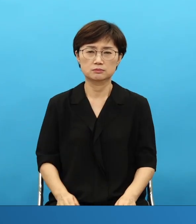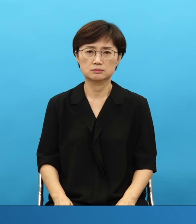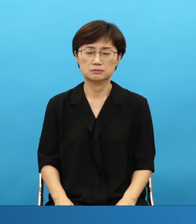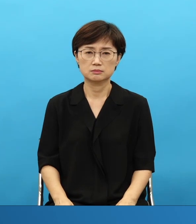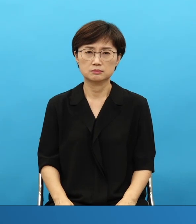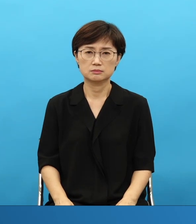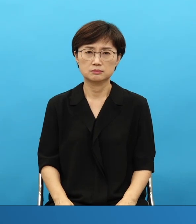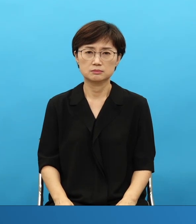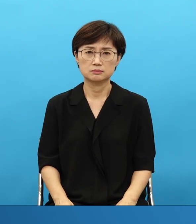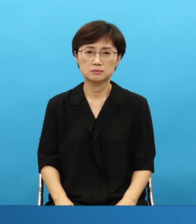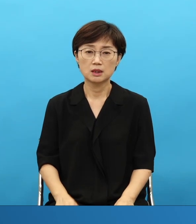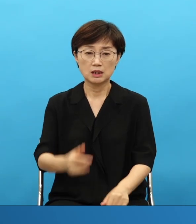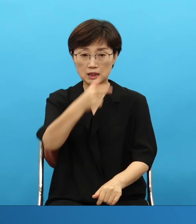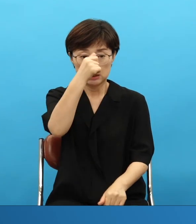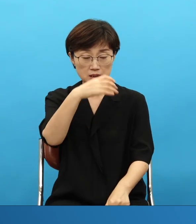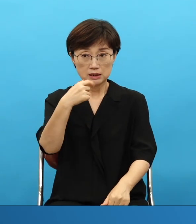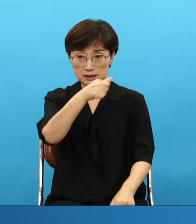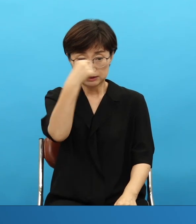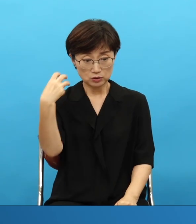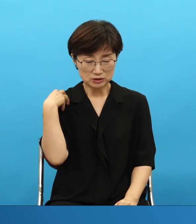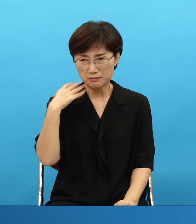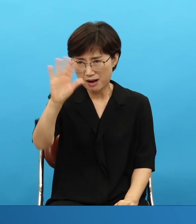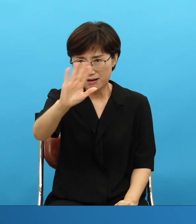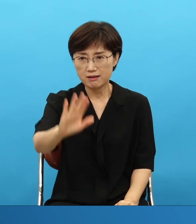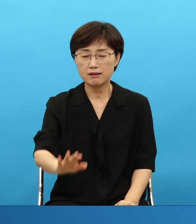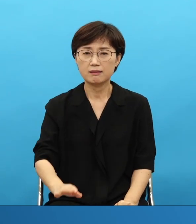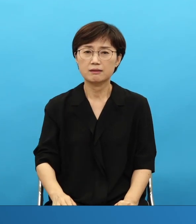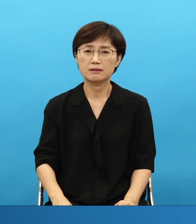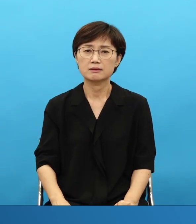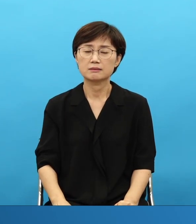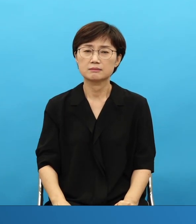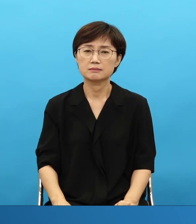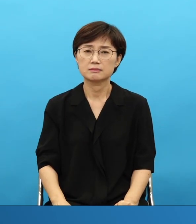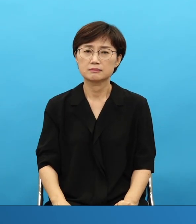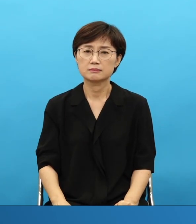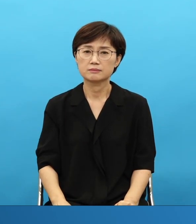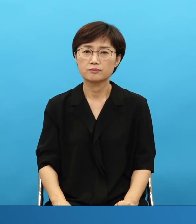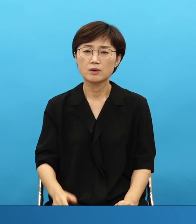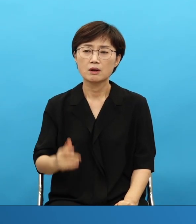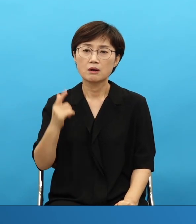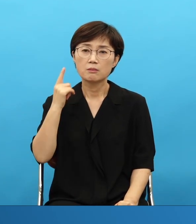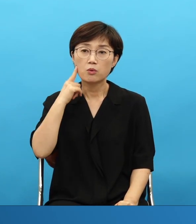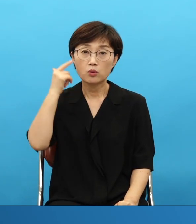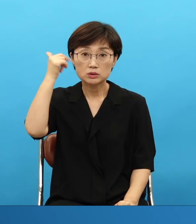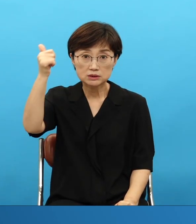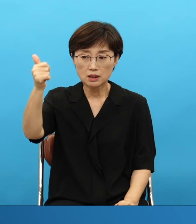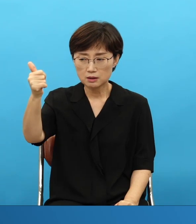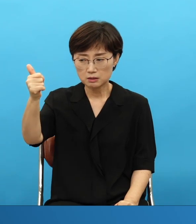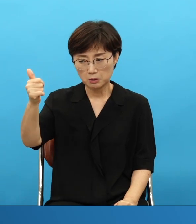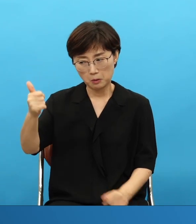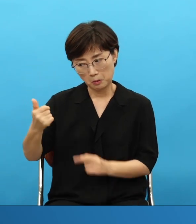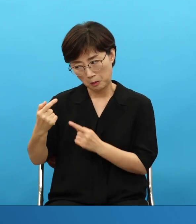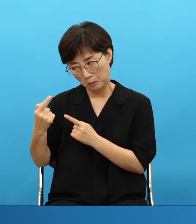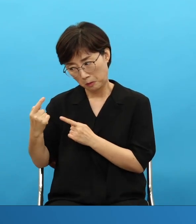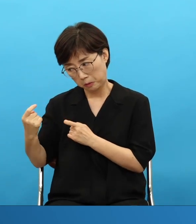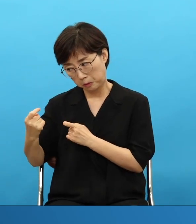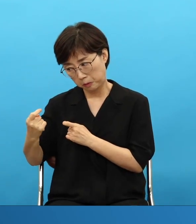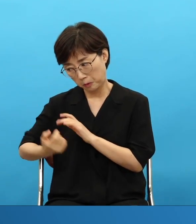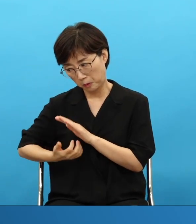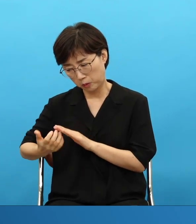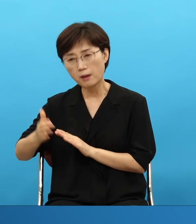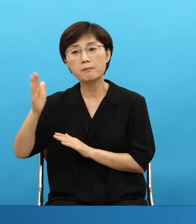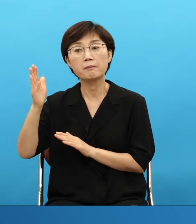seminary students. 장로님들 책임도 아닙니다. This is not even the responsibility of elders. 목사는 다른 거 유혹받을 필요 없어. 진짜